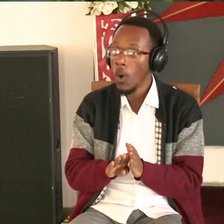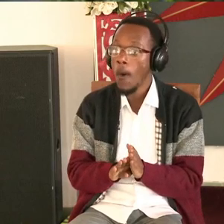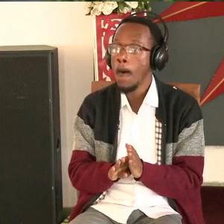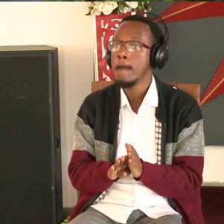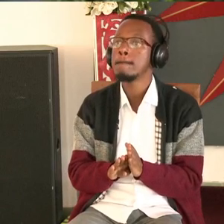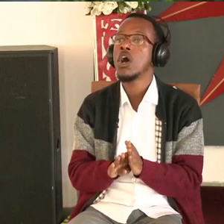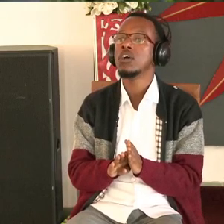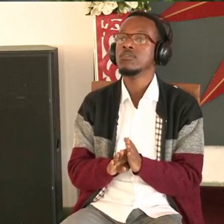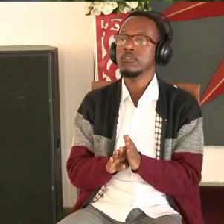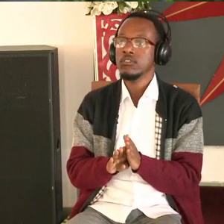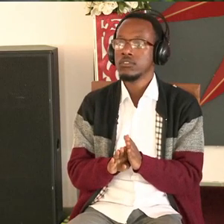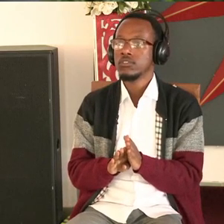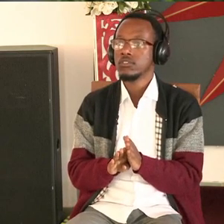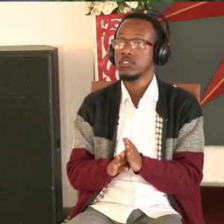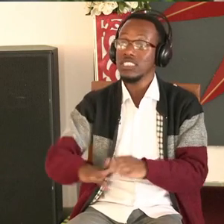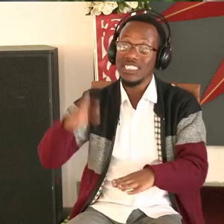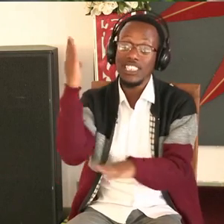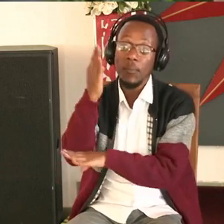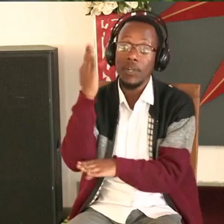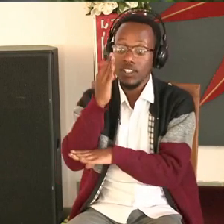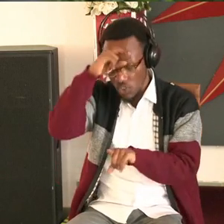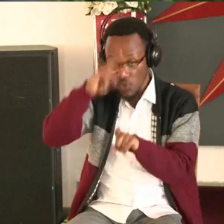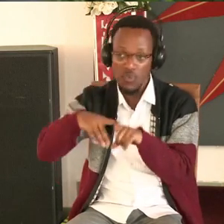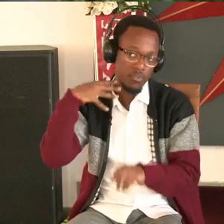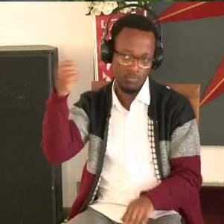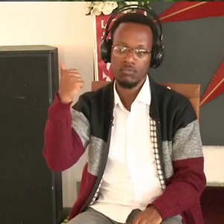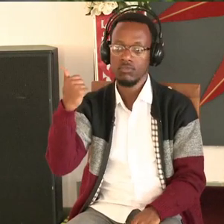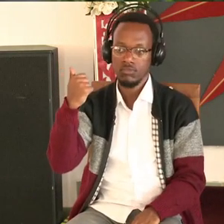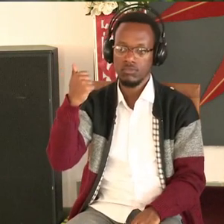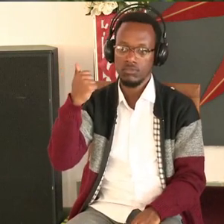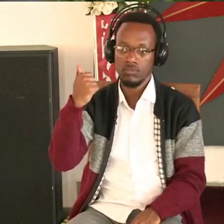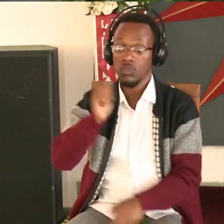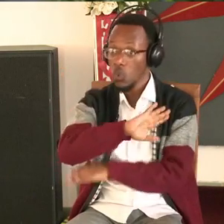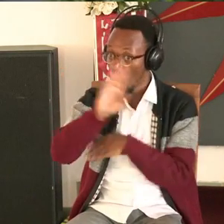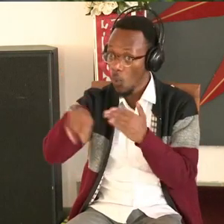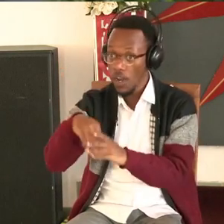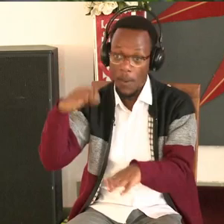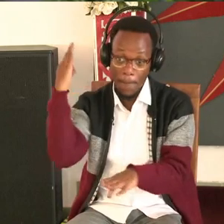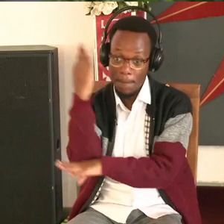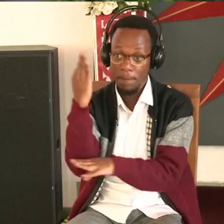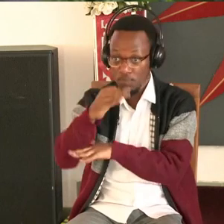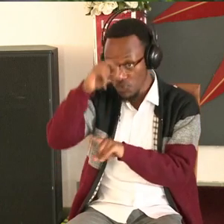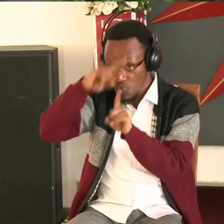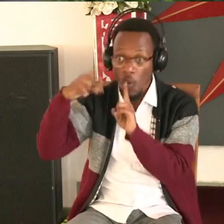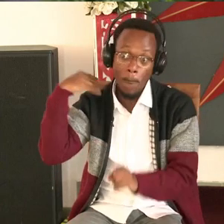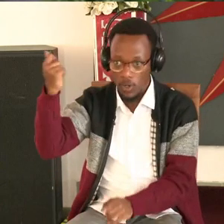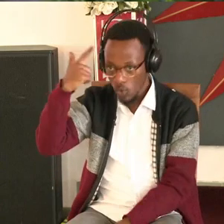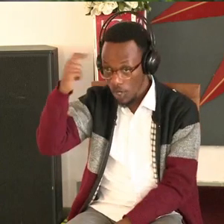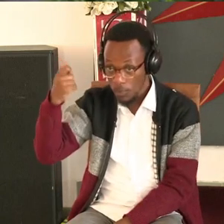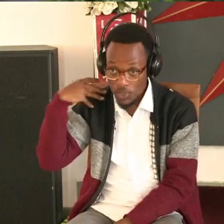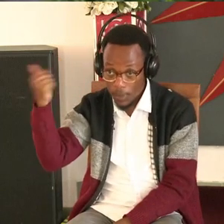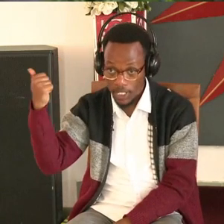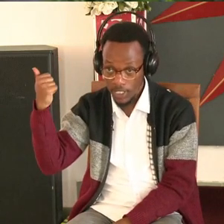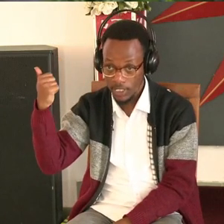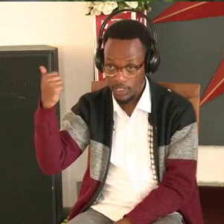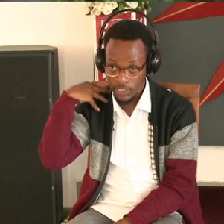reprises. Les prédications de Frère Branham, toutes les prédications de Frère Branham ont